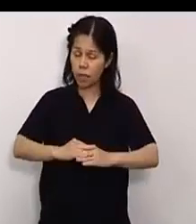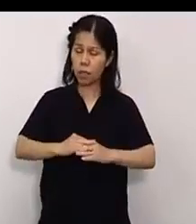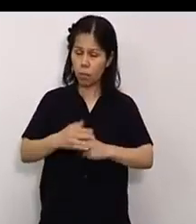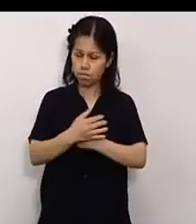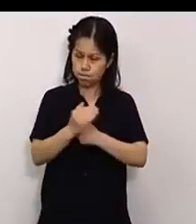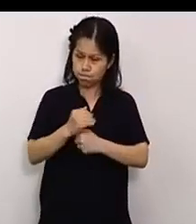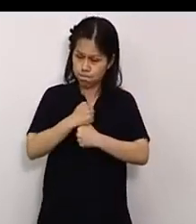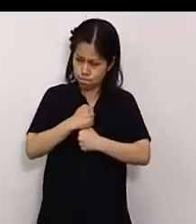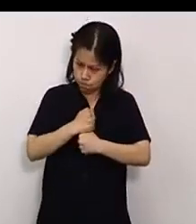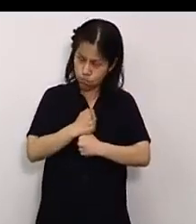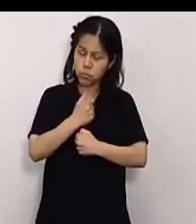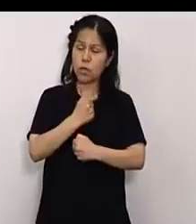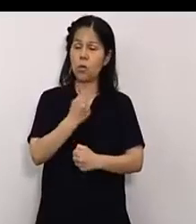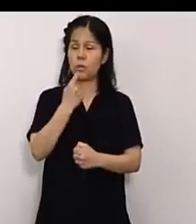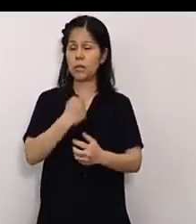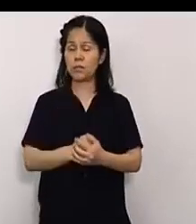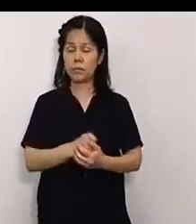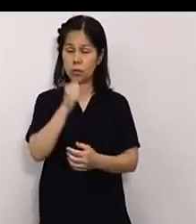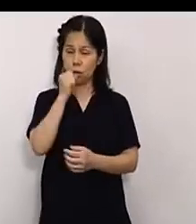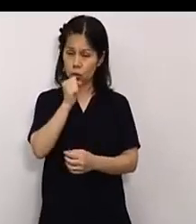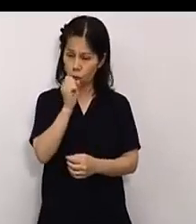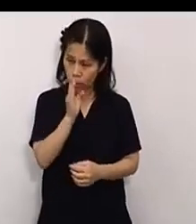いなって思います。